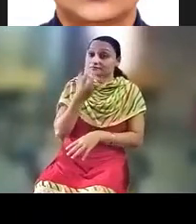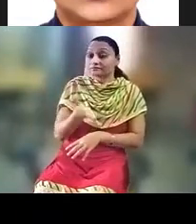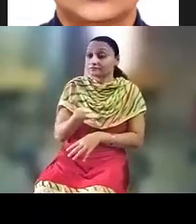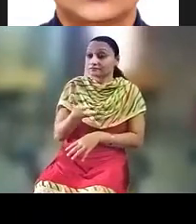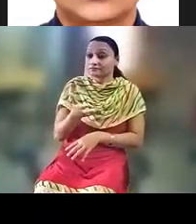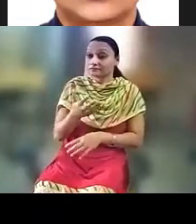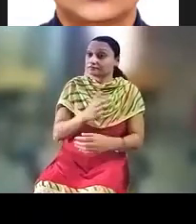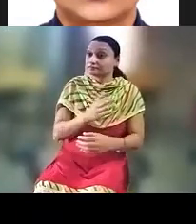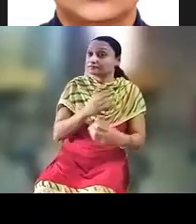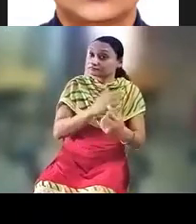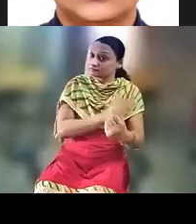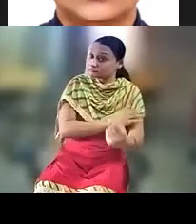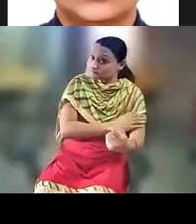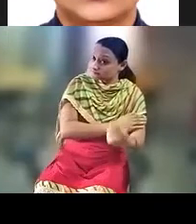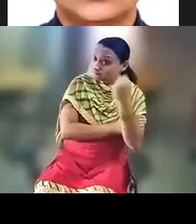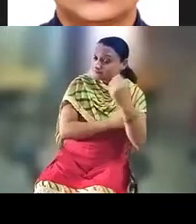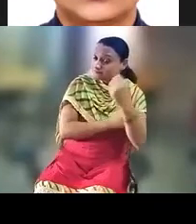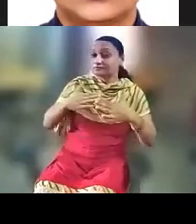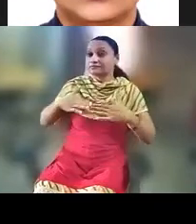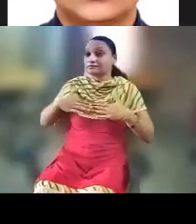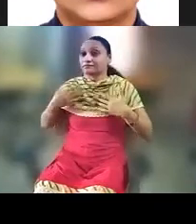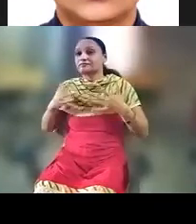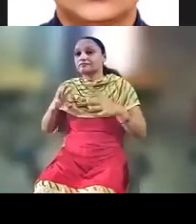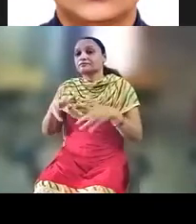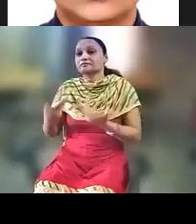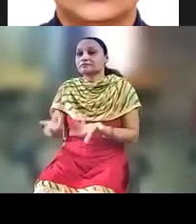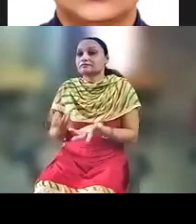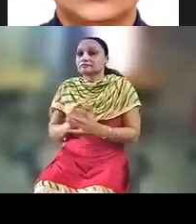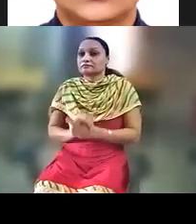हेल्दी और खुश रहें।